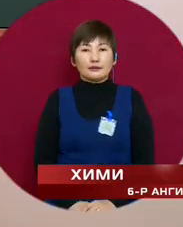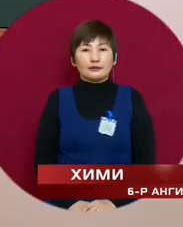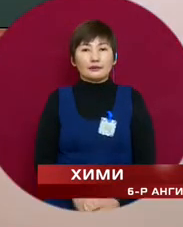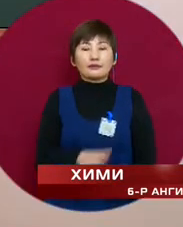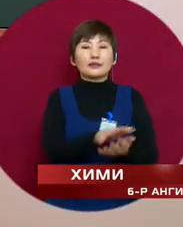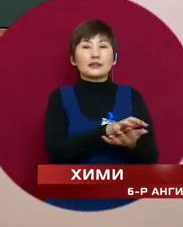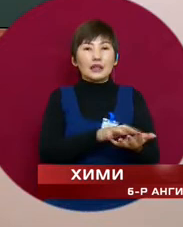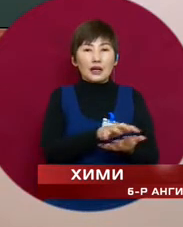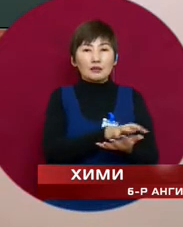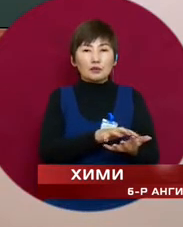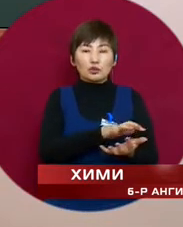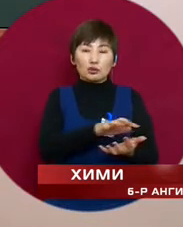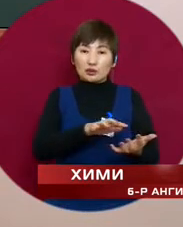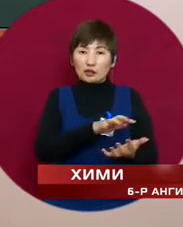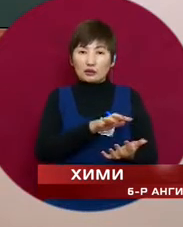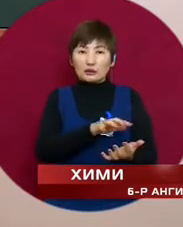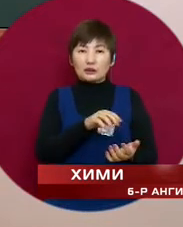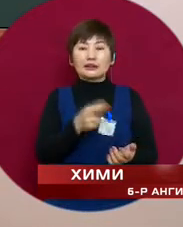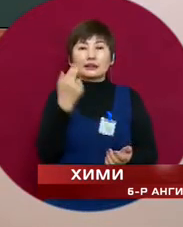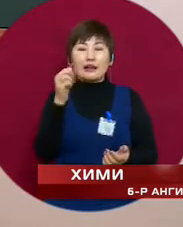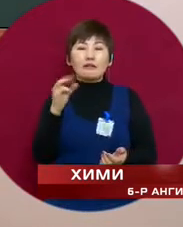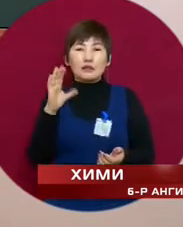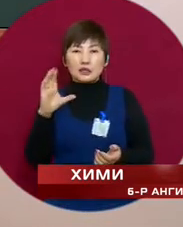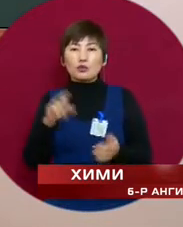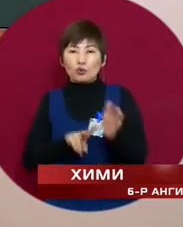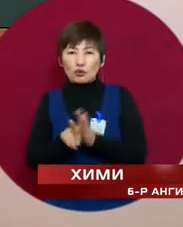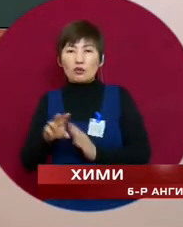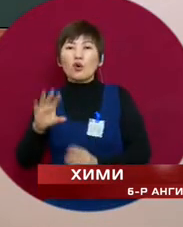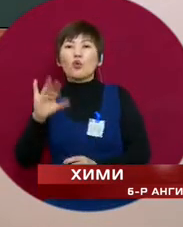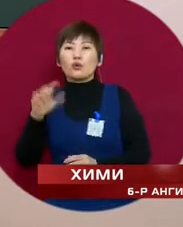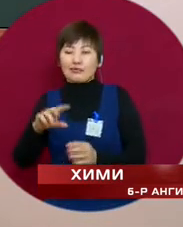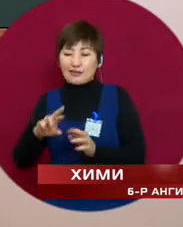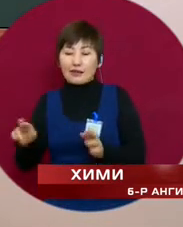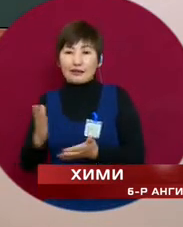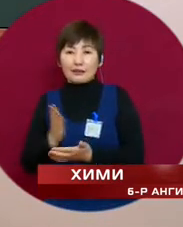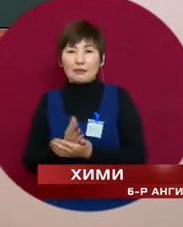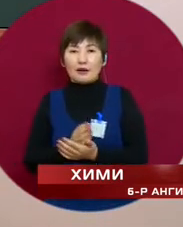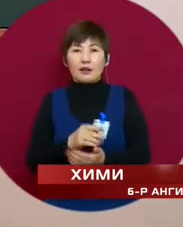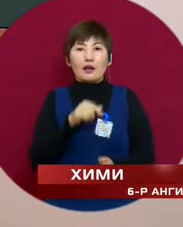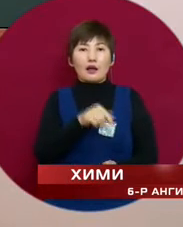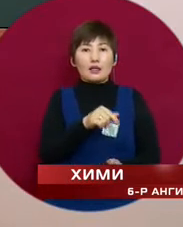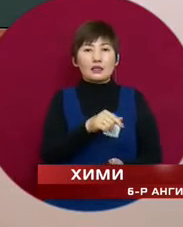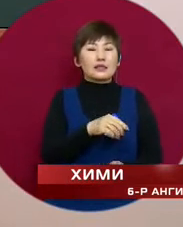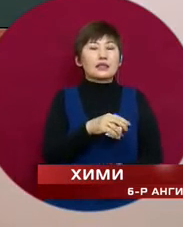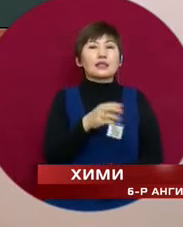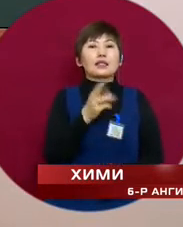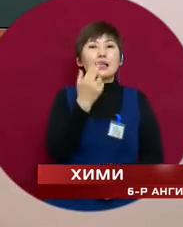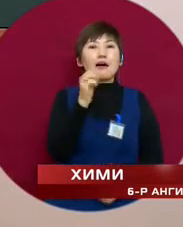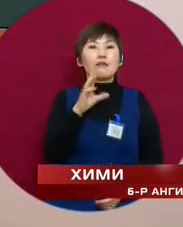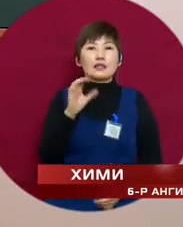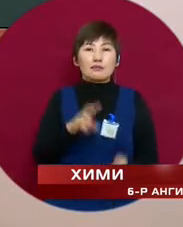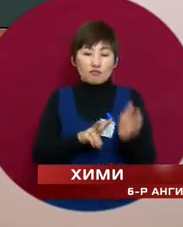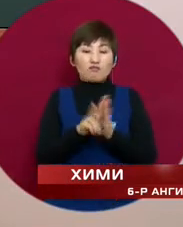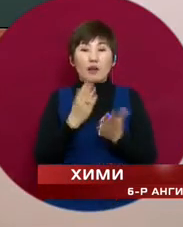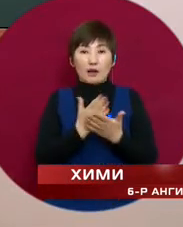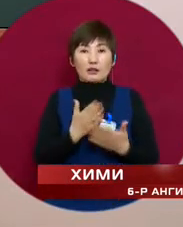За сармагч хуруулын үдэнд давс үсээд ус ялгардаг. За тэгвэл бүгдээрээ талас давс гарган авах туршилт хийцгээе.